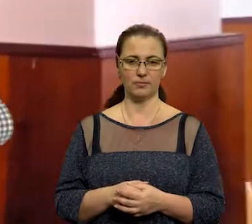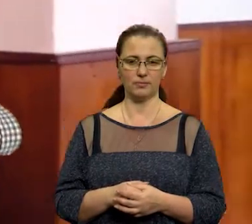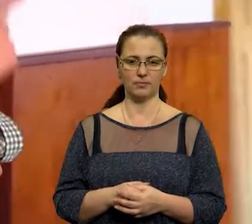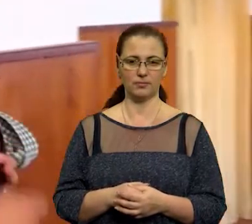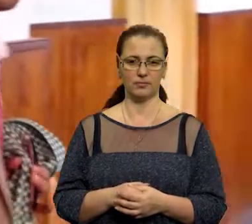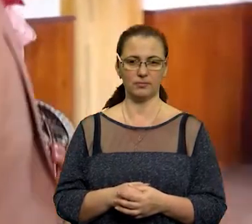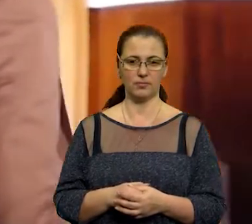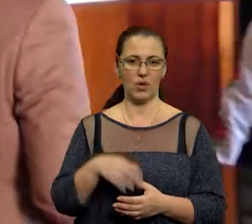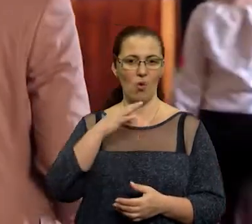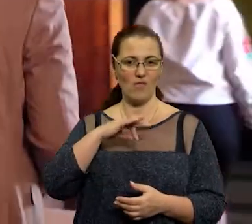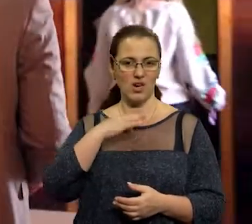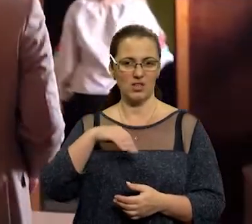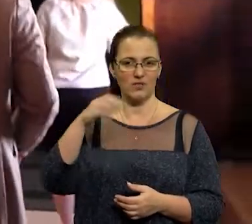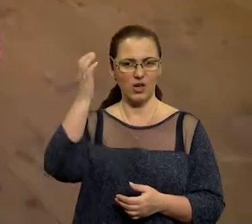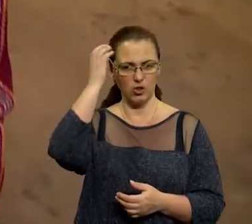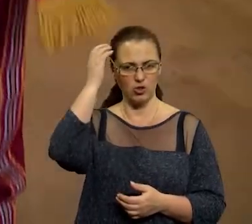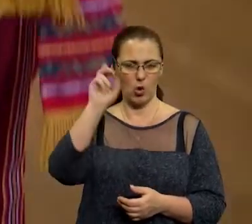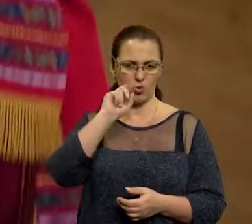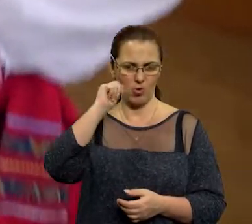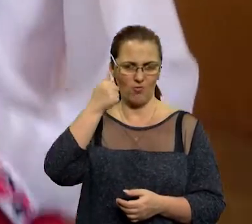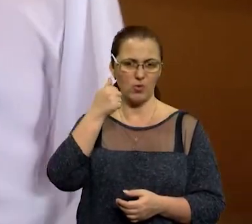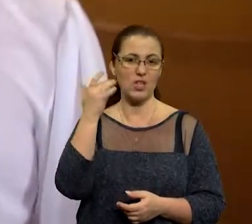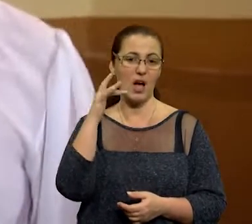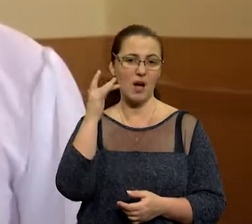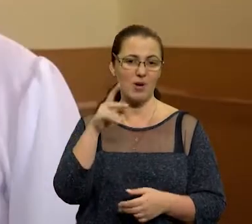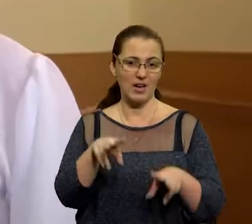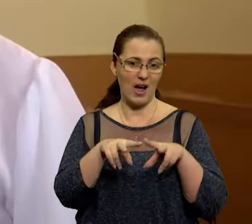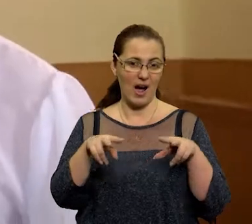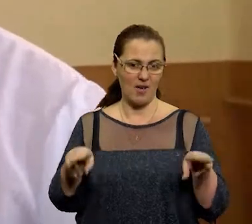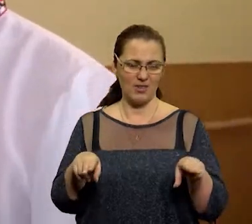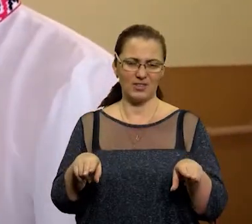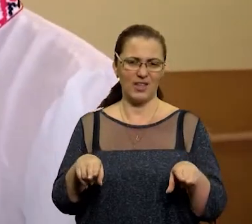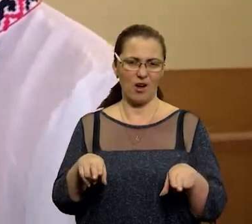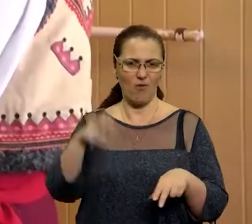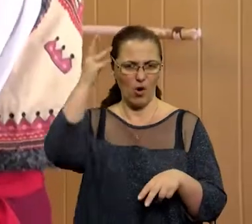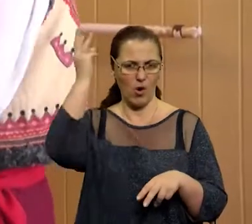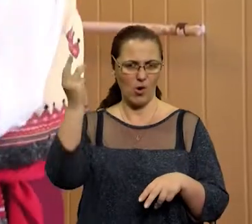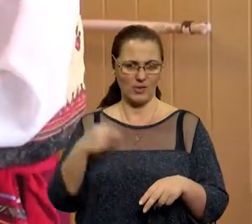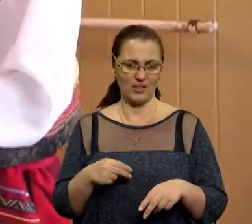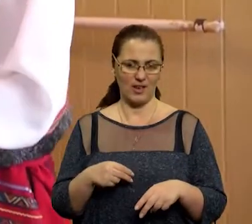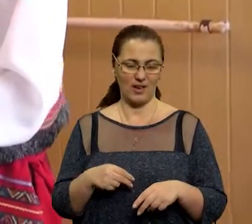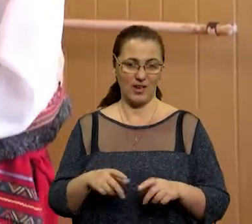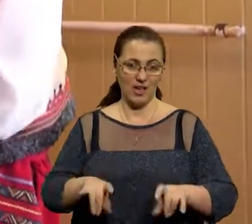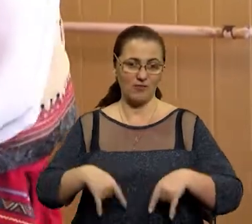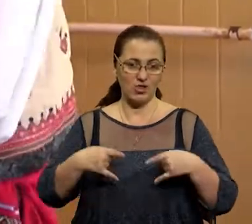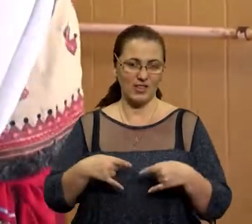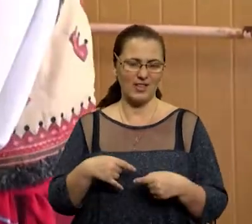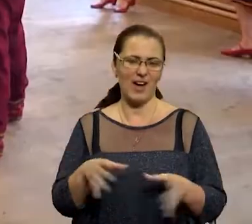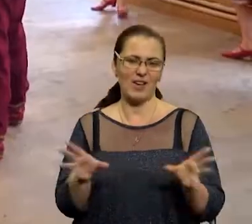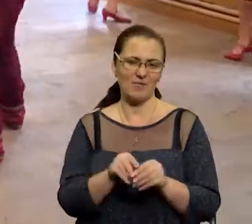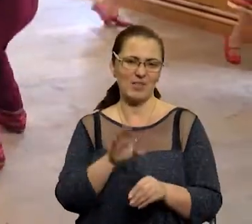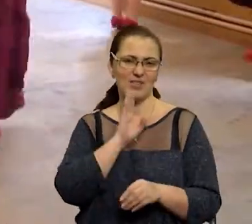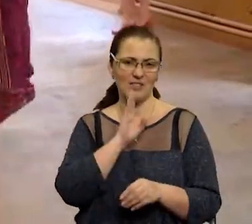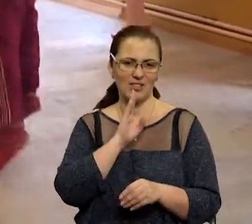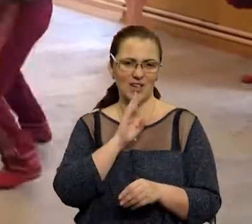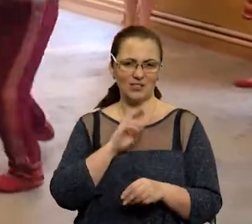У вишиванці з чорними вусами американець схожий на справжнього козака. Тим паче, що й в шароварах із чорнобривими дівчатами